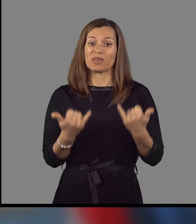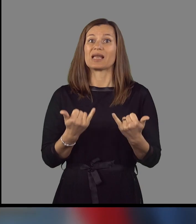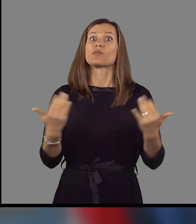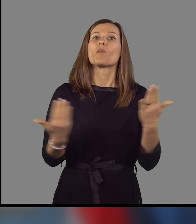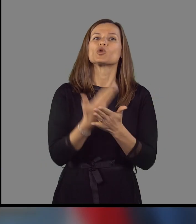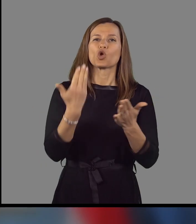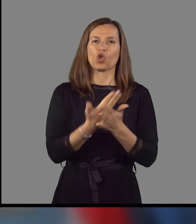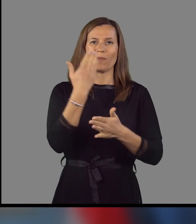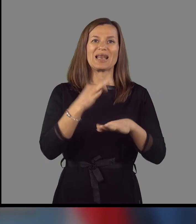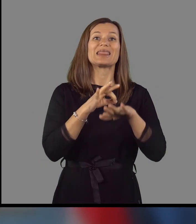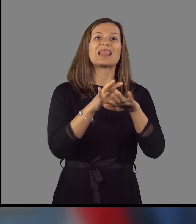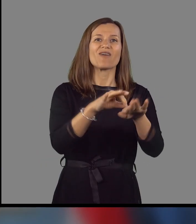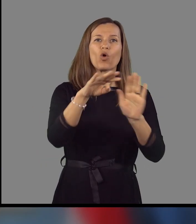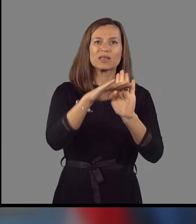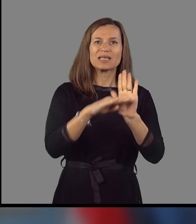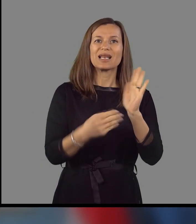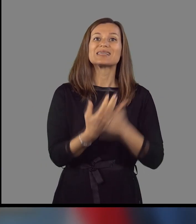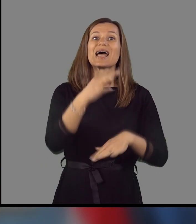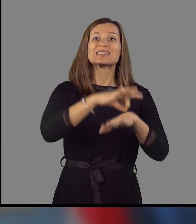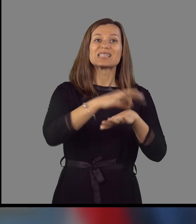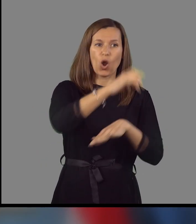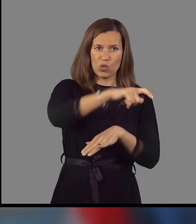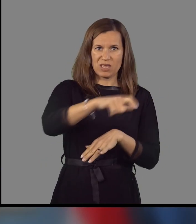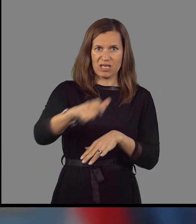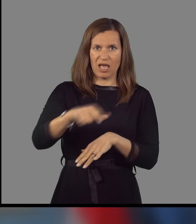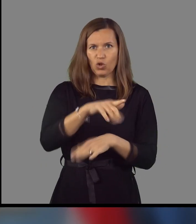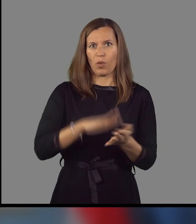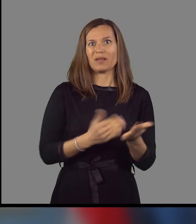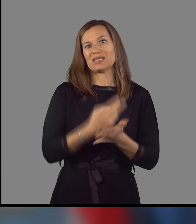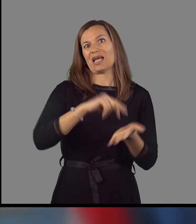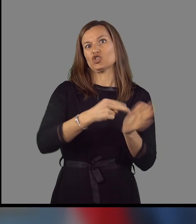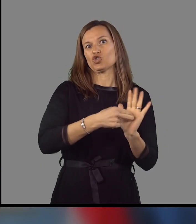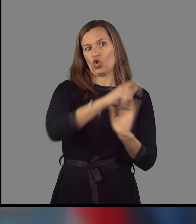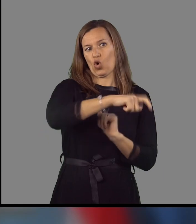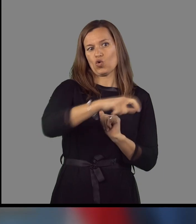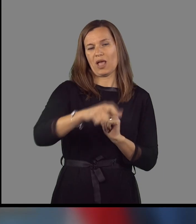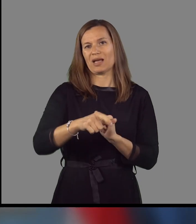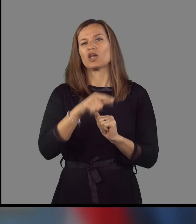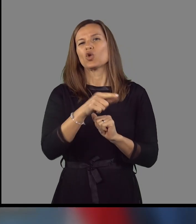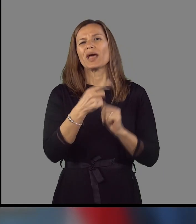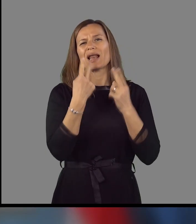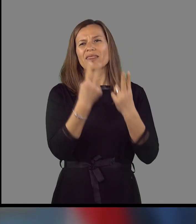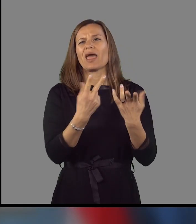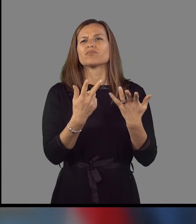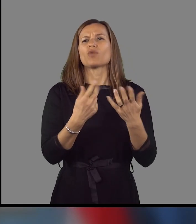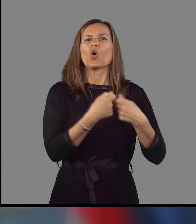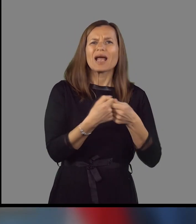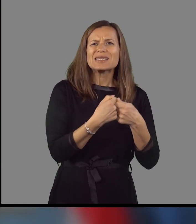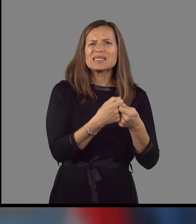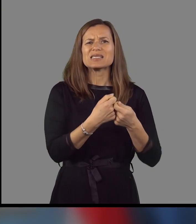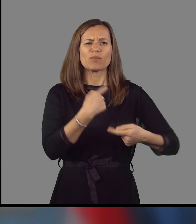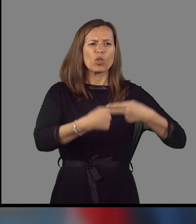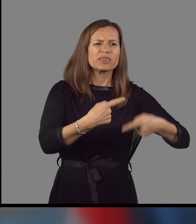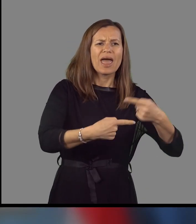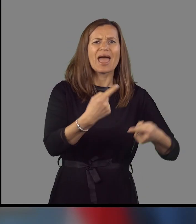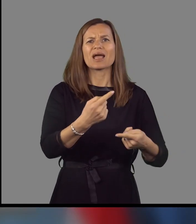navodila za zdravnike, se pravi za strokovno javnost, glede organizacijskega vidika